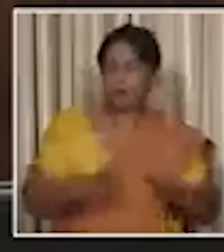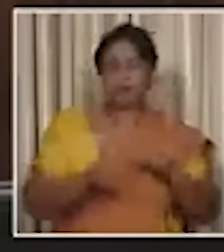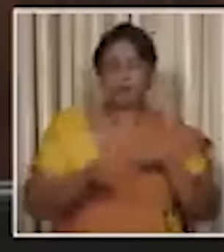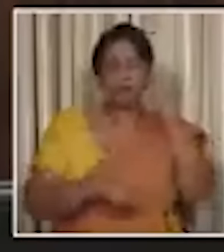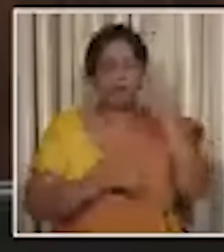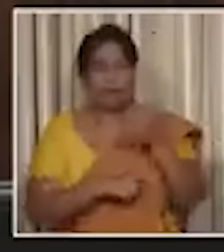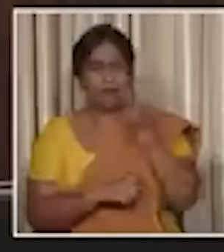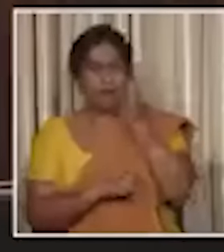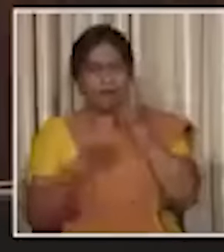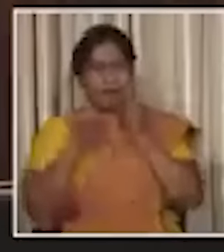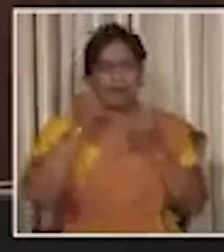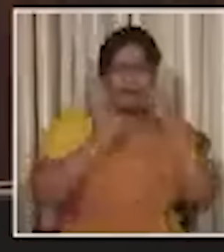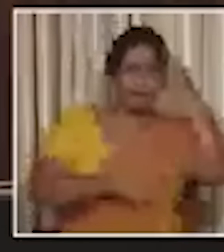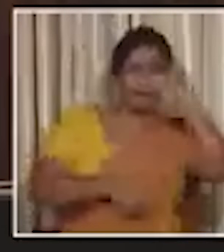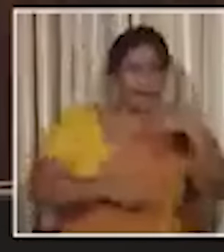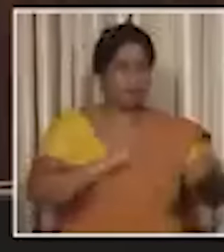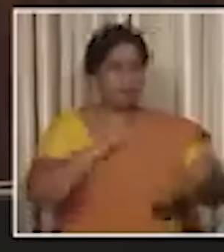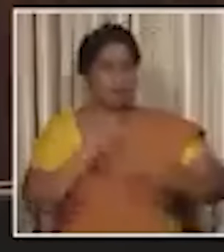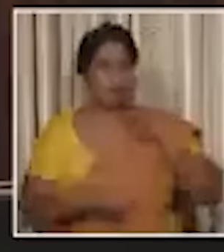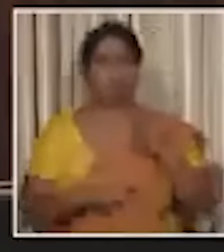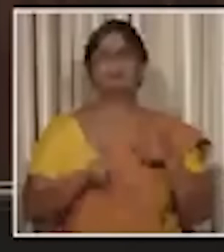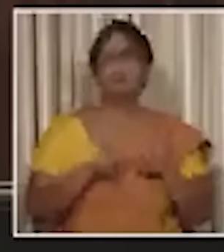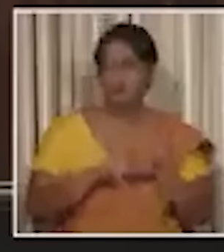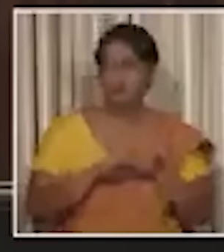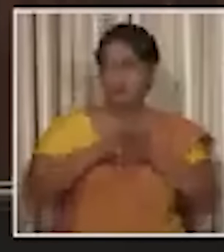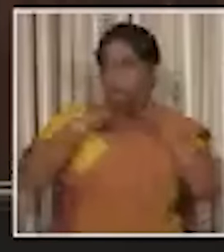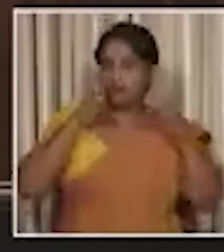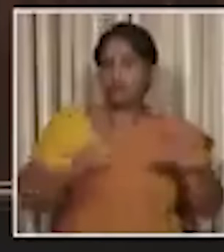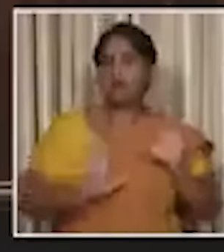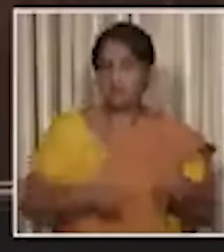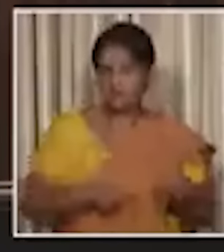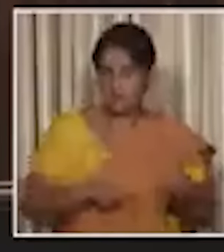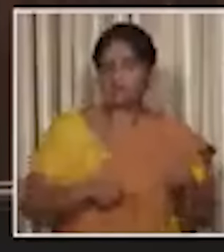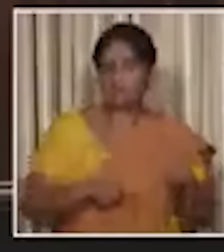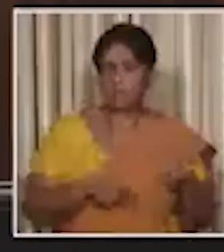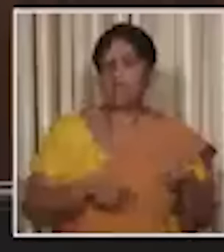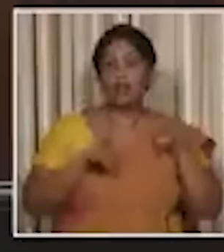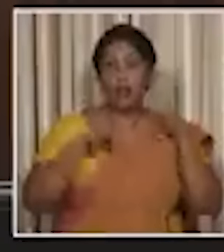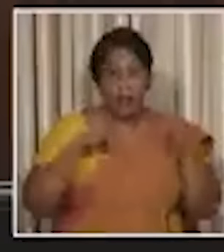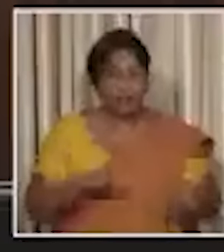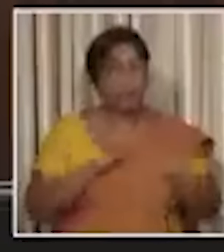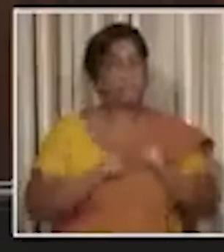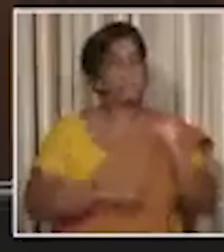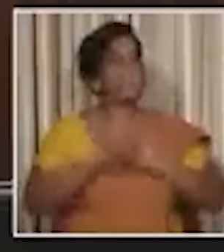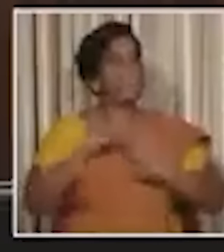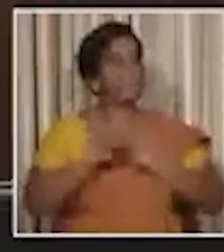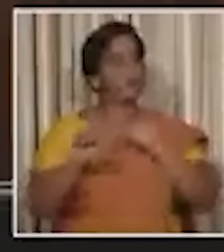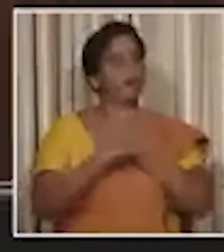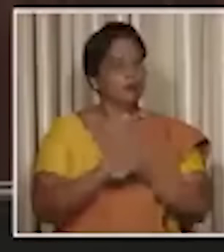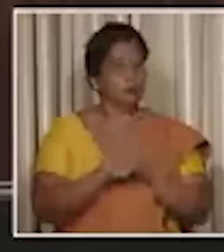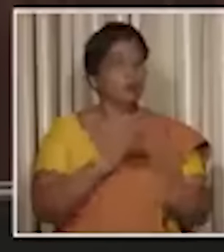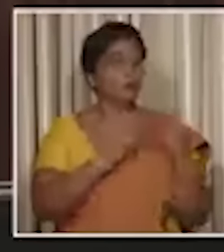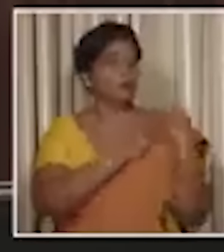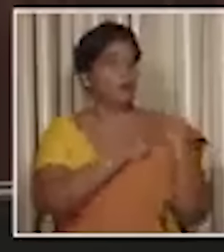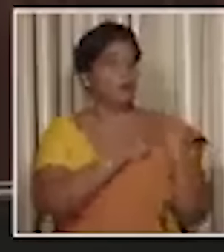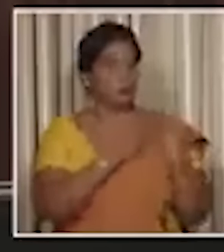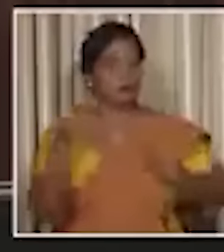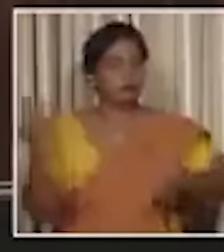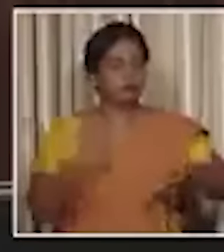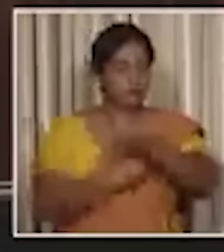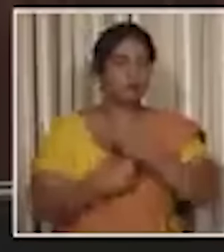உருவாக்கப்படுகின்ற சட்டத்தினால் மாத்திரமல்ல, இந்த பாராளுமன்றம் பல்வேறு சந்தர்ப்பங்களில் நீண்ட அளவு கலந்துரையாடி விவாதத்தை